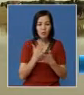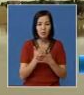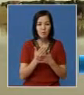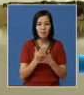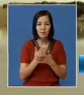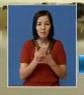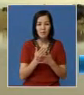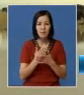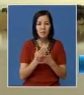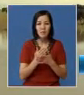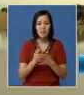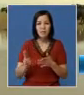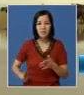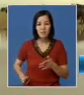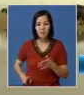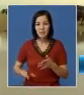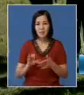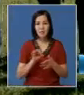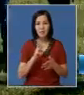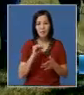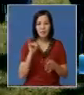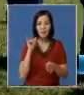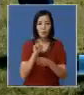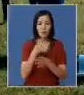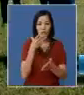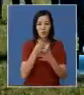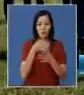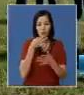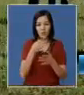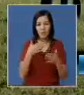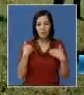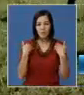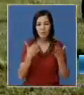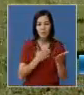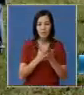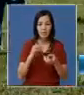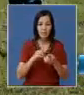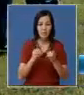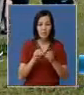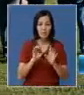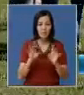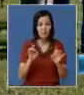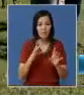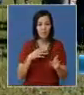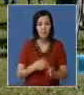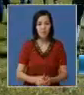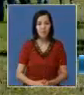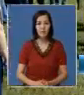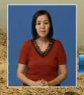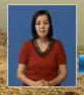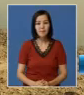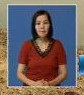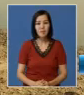Арқарлы майбүйректің директоры Ермек Серікбайұлы меймандарға өз тәжірибесімен бөлісіп, саладағы проблемаларға да тоқталды. Шаруашылықта